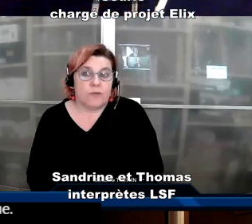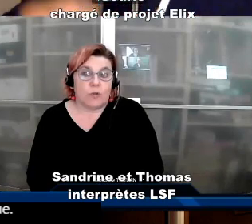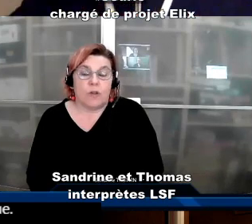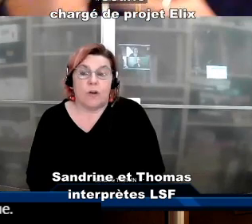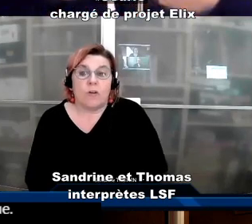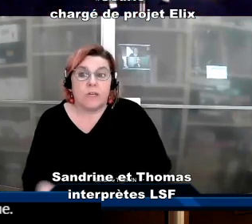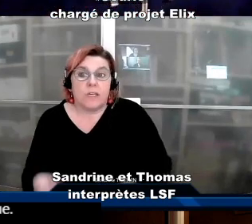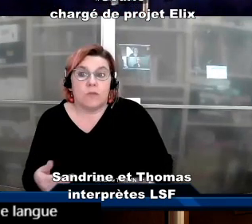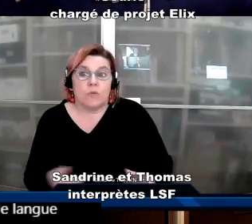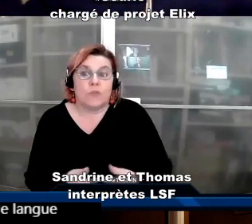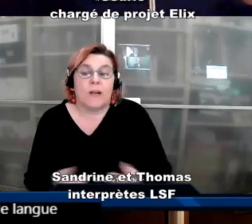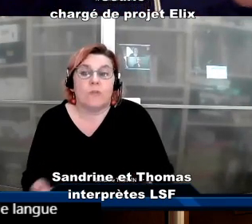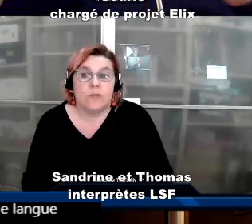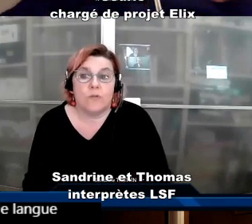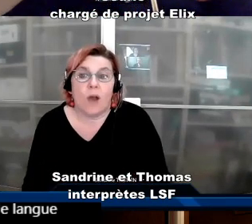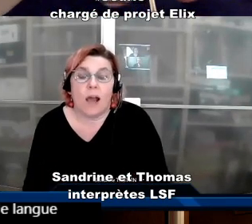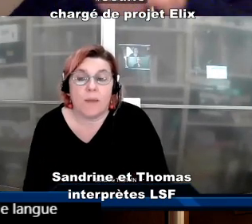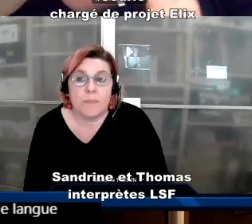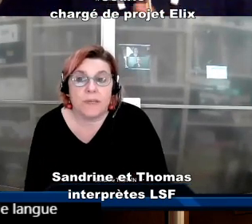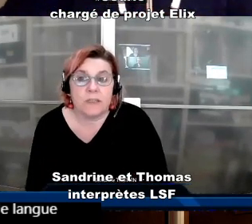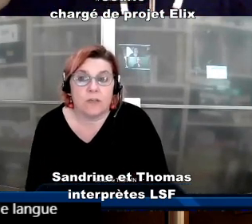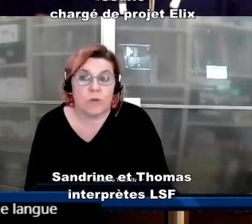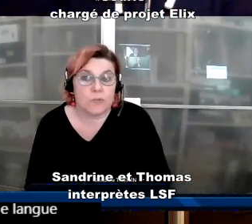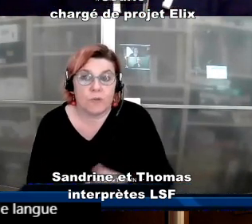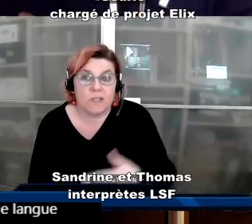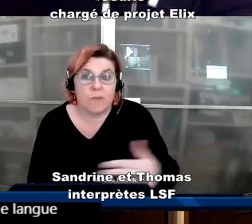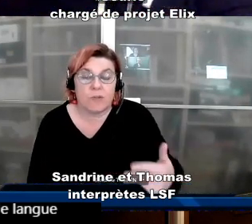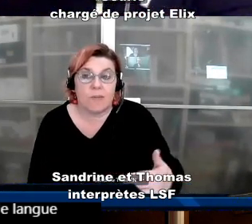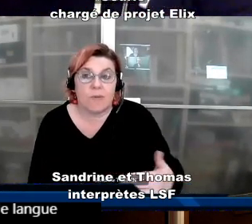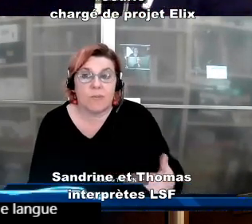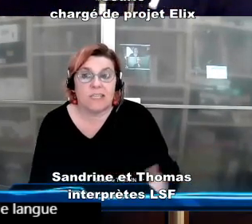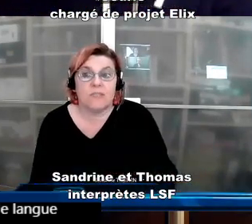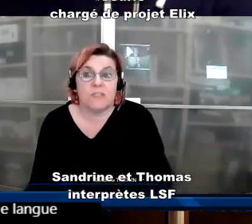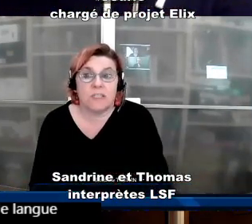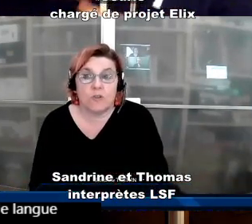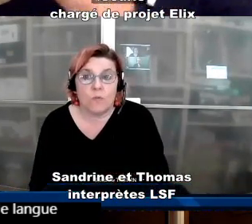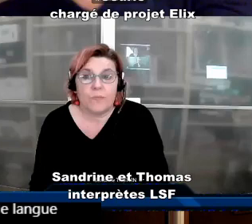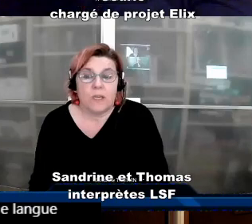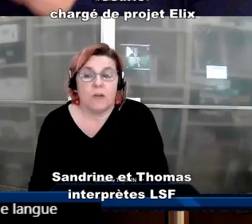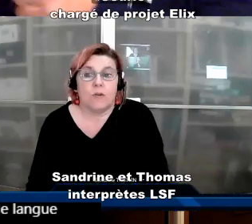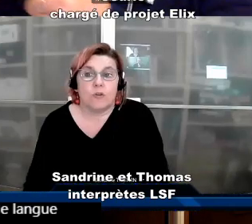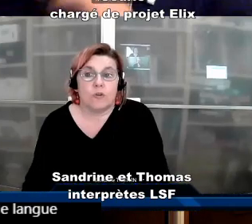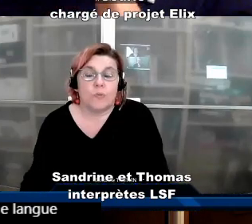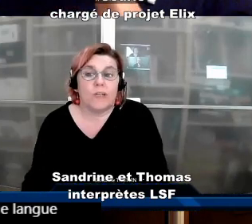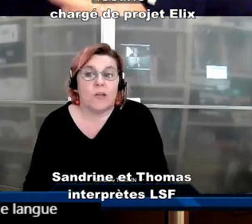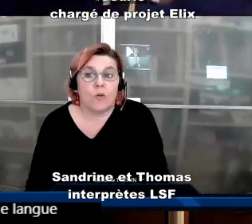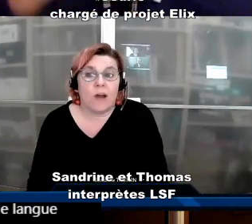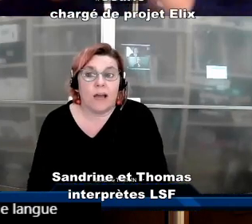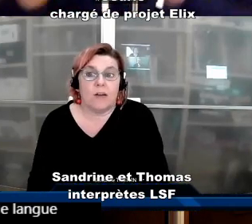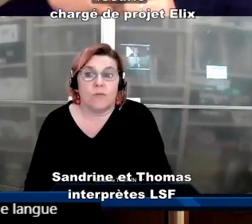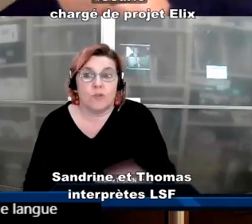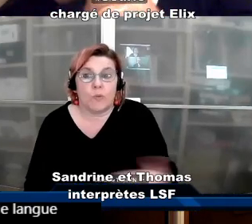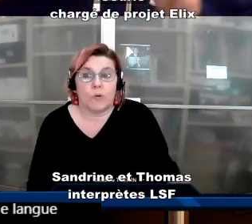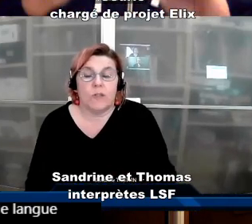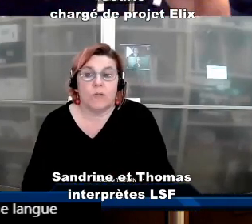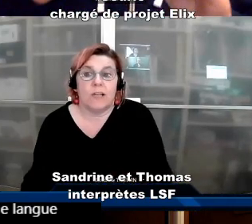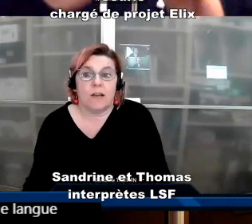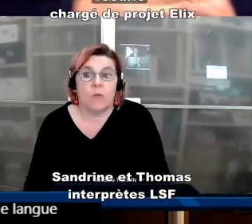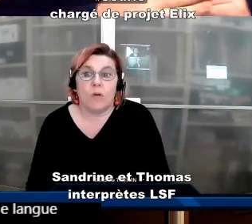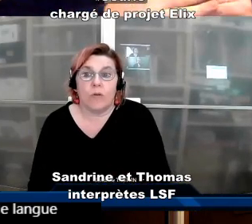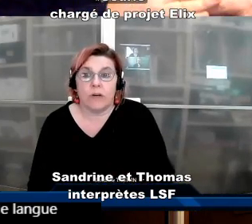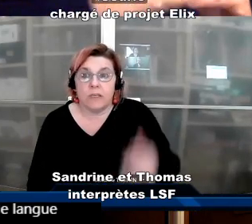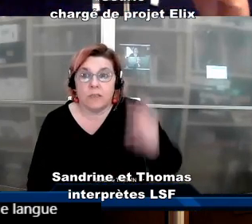qui attribuent les niveaux de langue. Et donc, je parle de niveau AB qui correspondent. C'est la même classification que pour les langues orales, hein, quand vous en